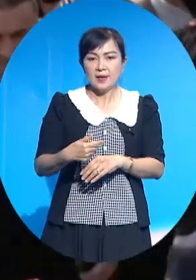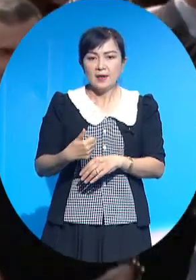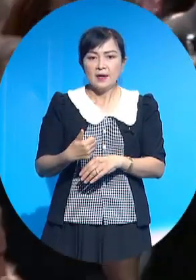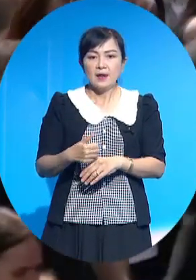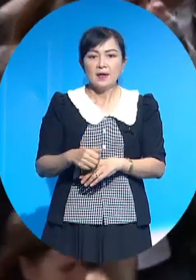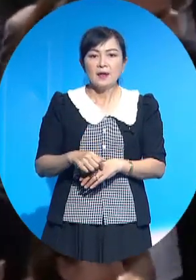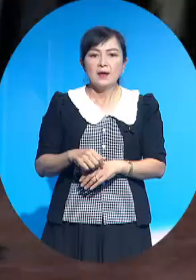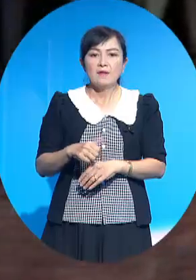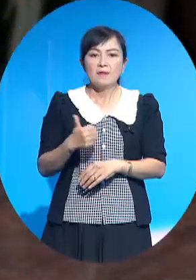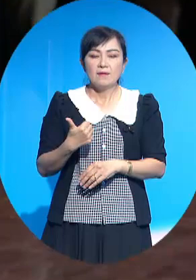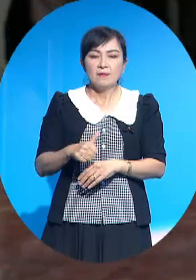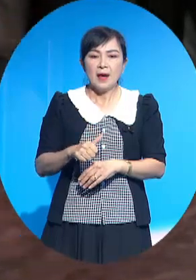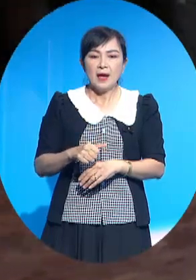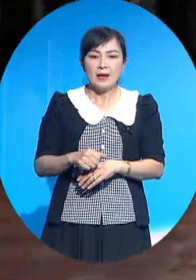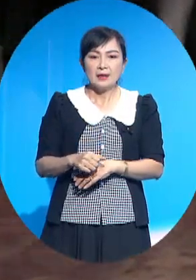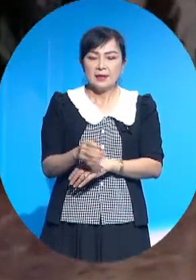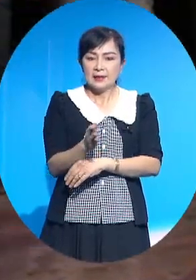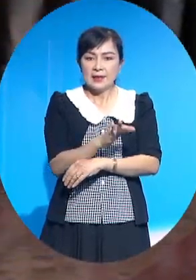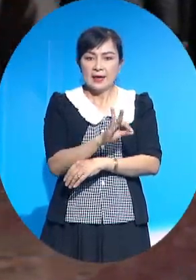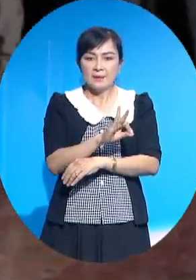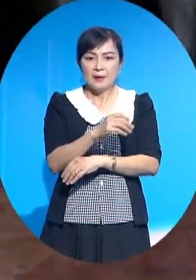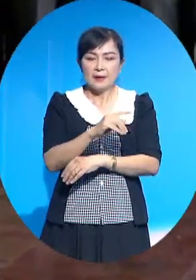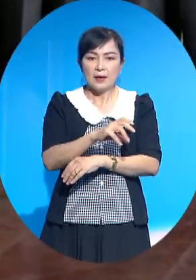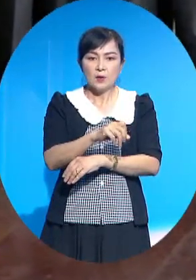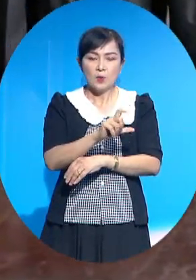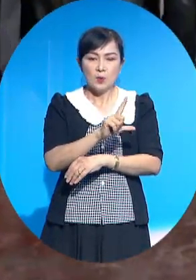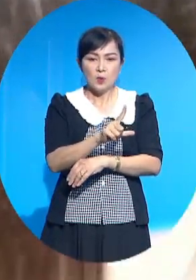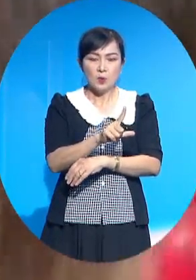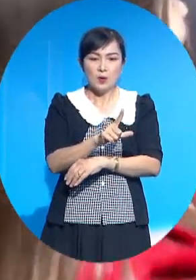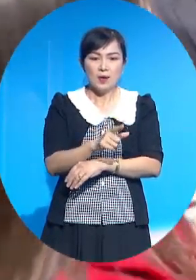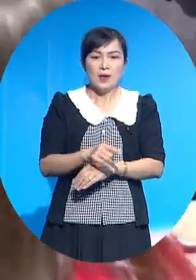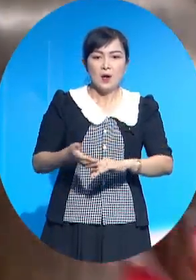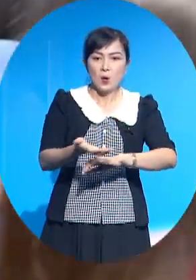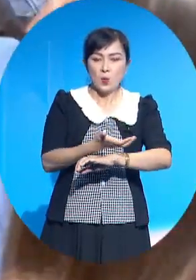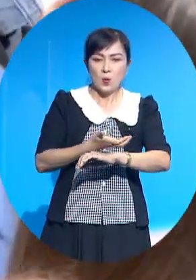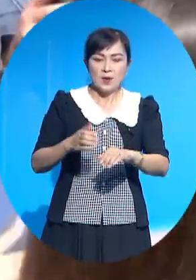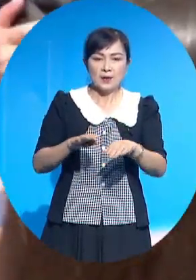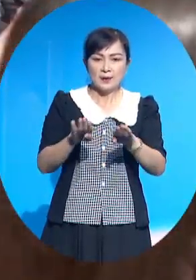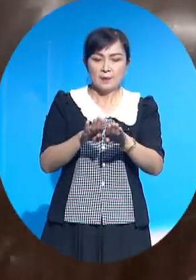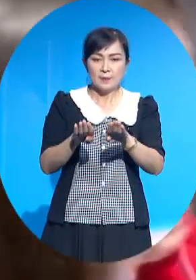của liên minh nhân dân và đối thủ cánh tả cơ mankelite của liên minh Quốc gia khá cân bằng